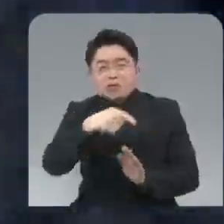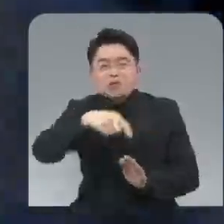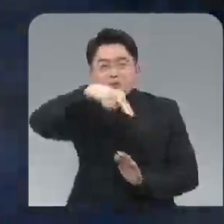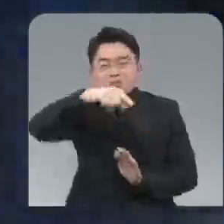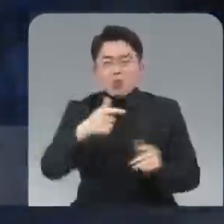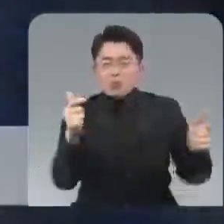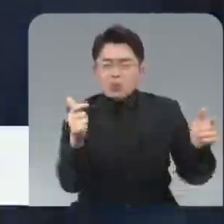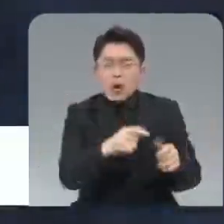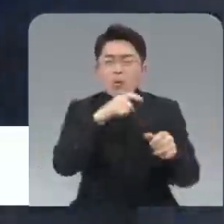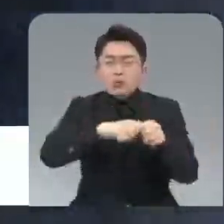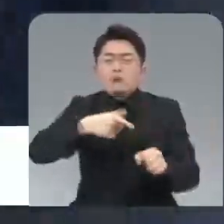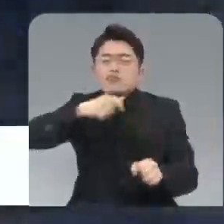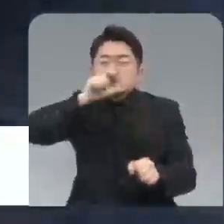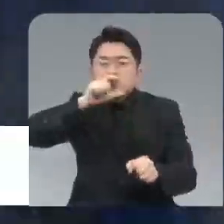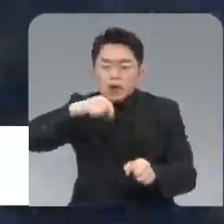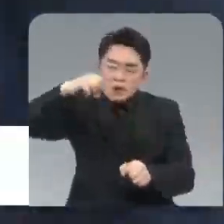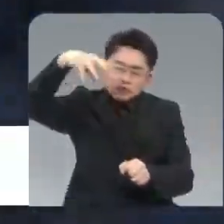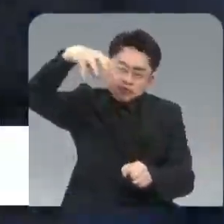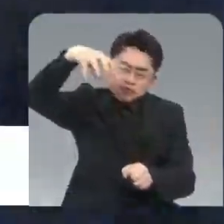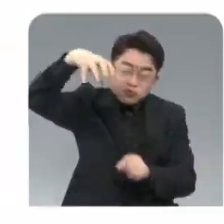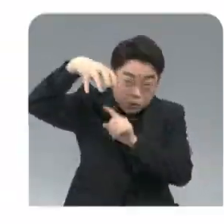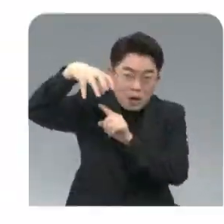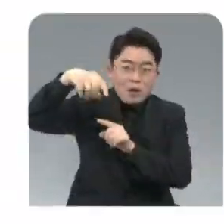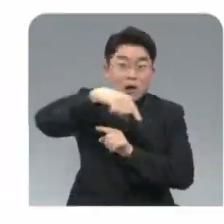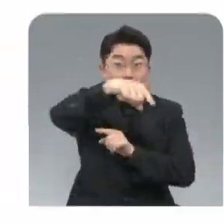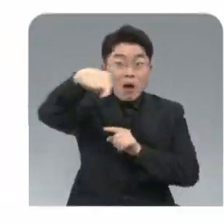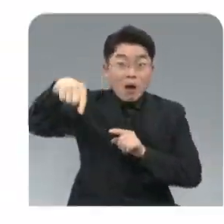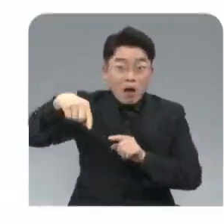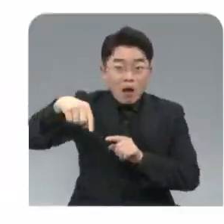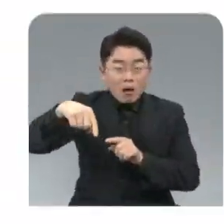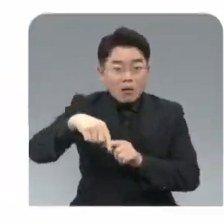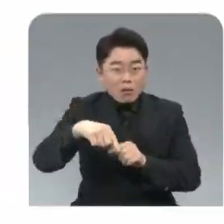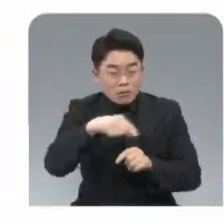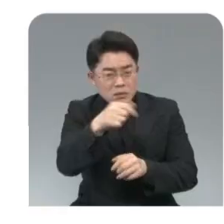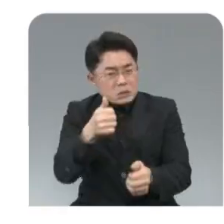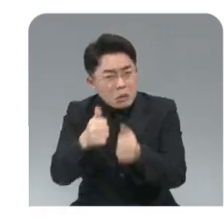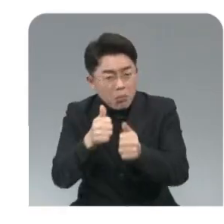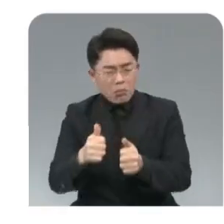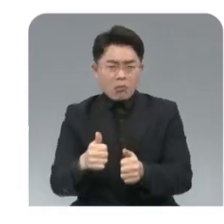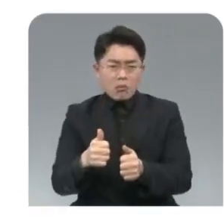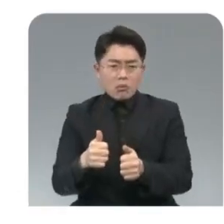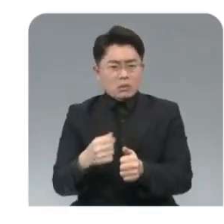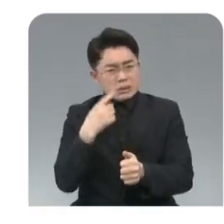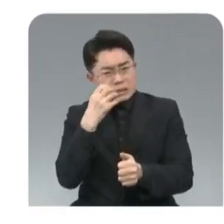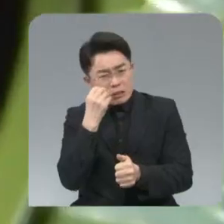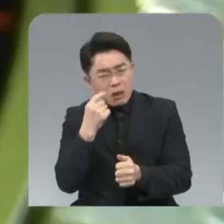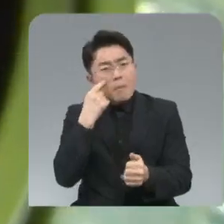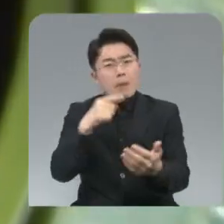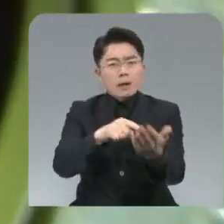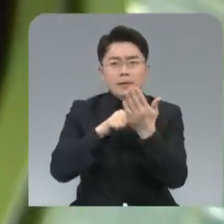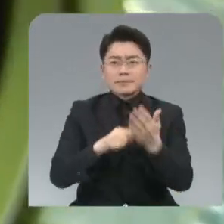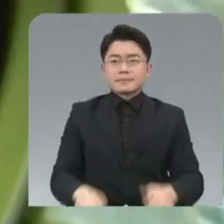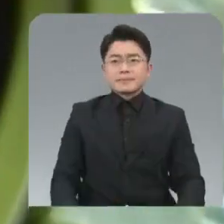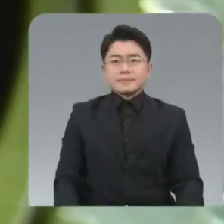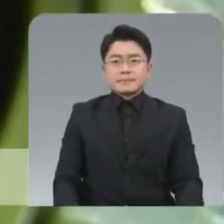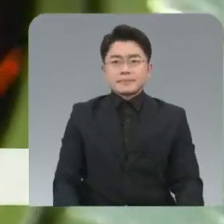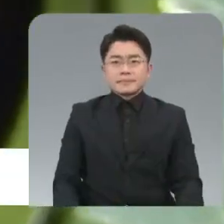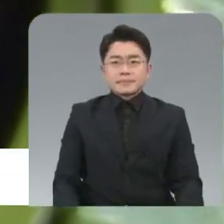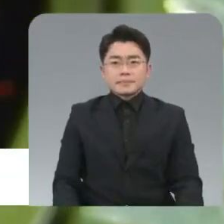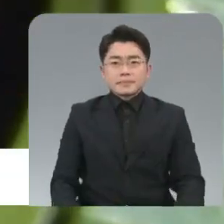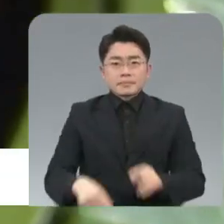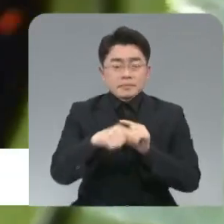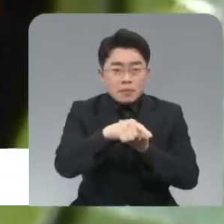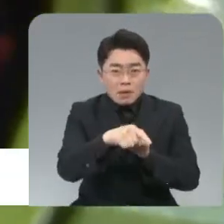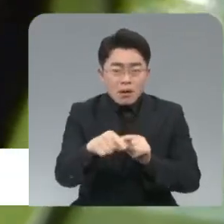등 실제 원전 중대 사고 상황과 비슷한 환경을 만든 두 번의 실험에서 특이한 점이 관찰됐습니다. 수소 제거 장치에